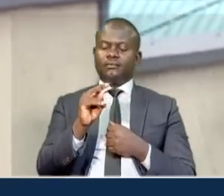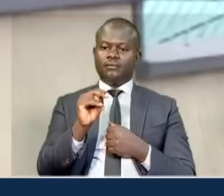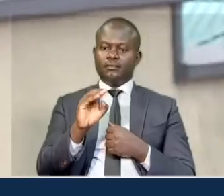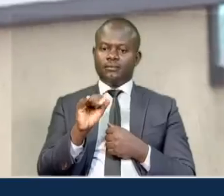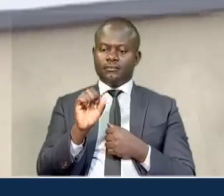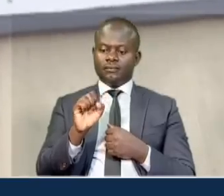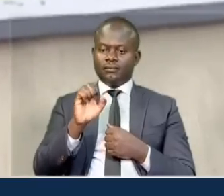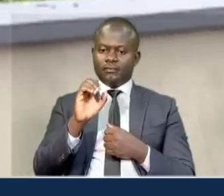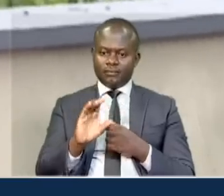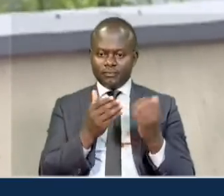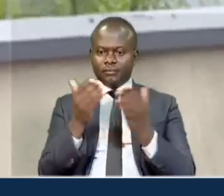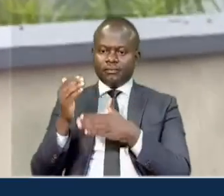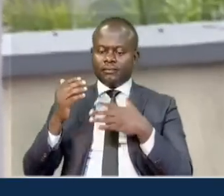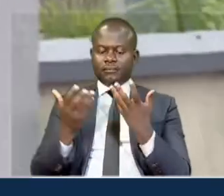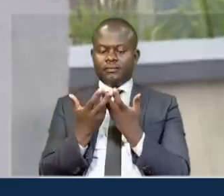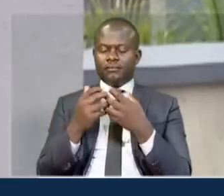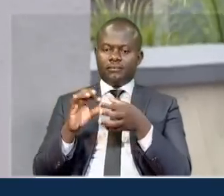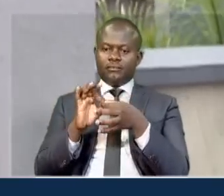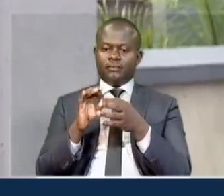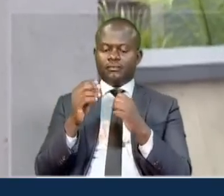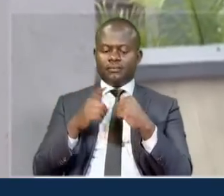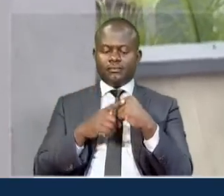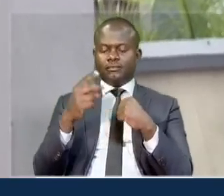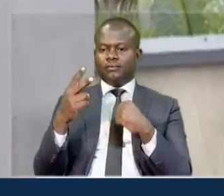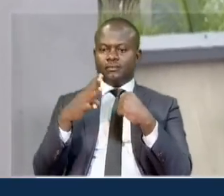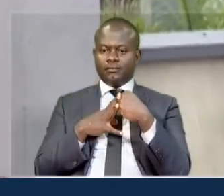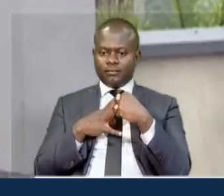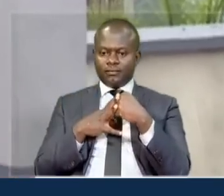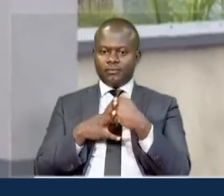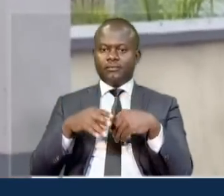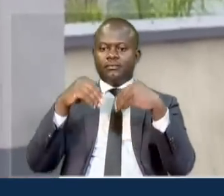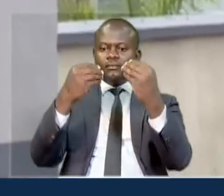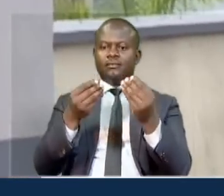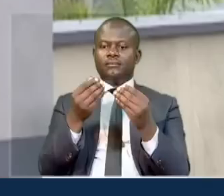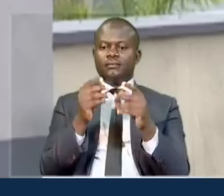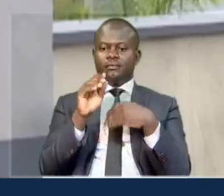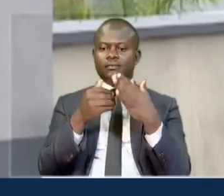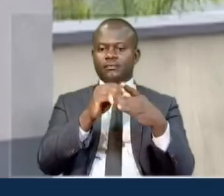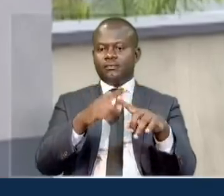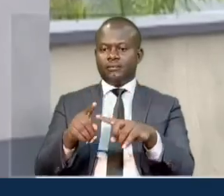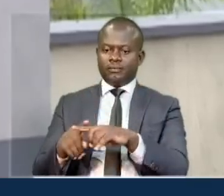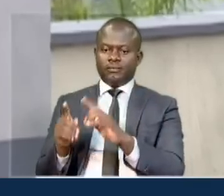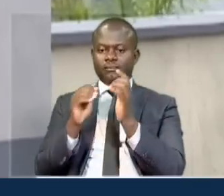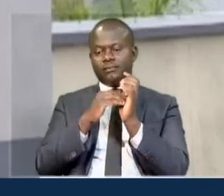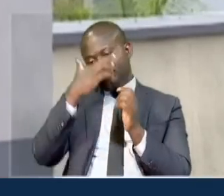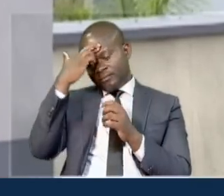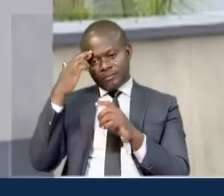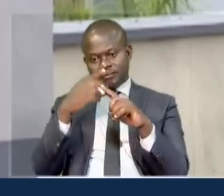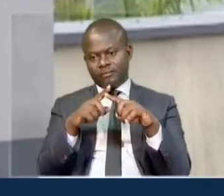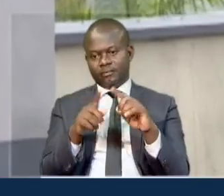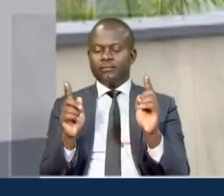cyakiri ibizamini by'isano y'amaraso bigera kuri 629 byatanzwe n'abantu b'ingeri zinyuranye no ku mpamvu